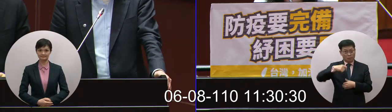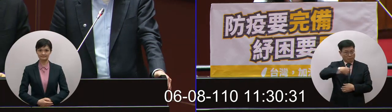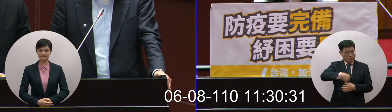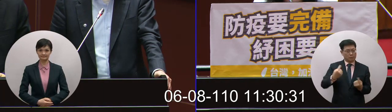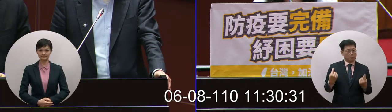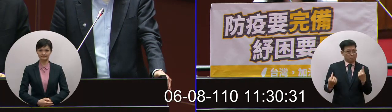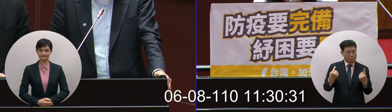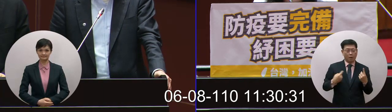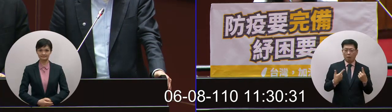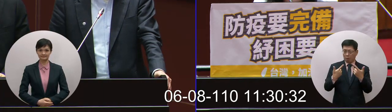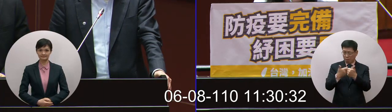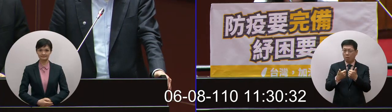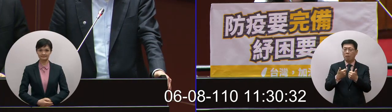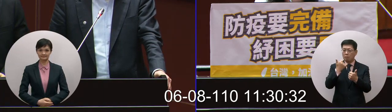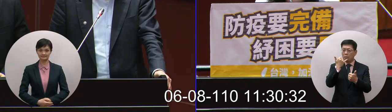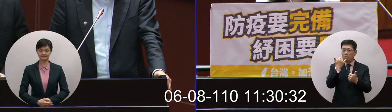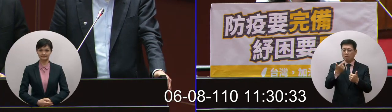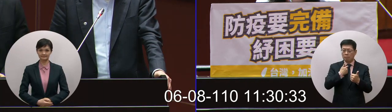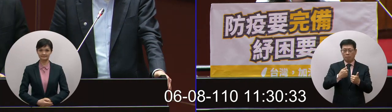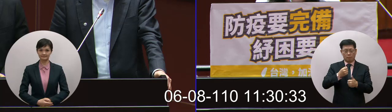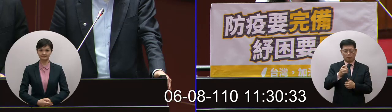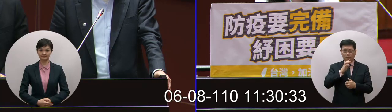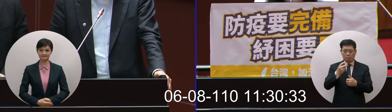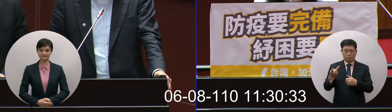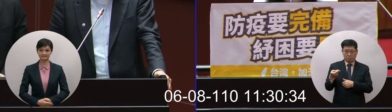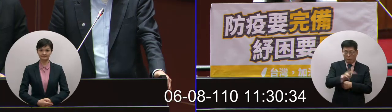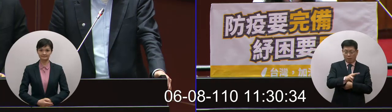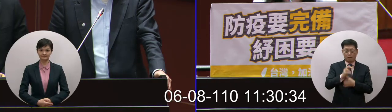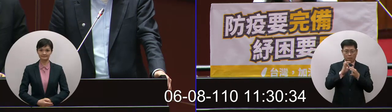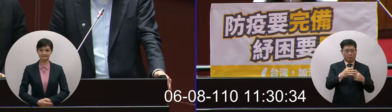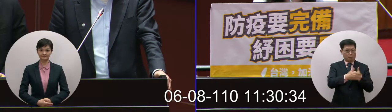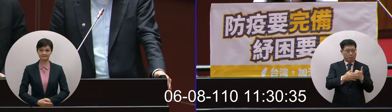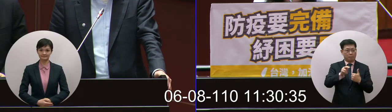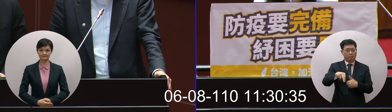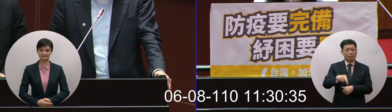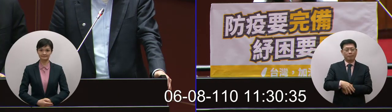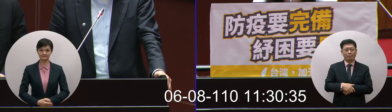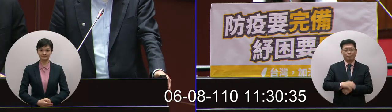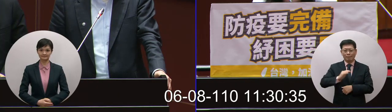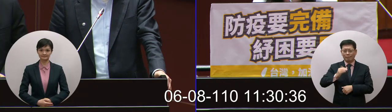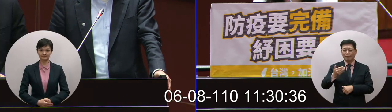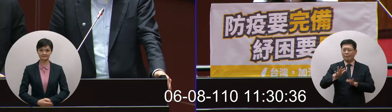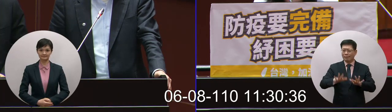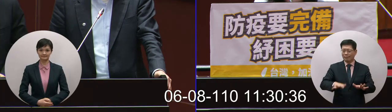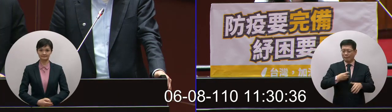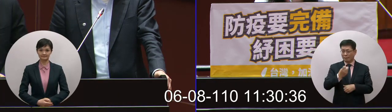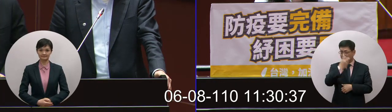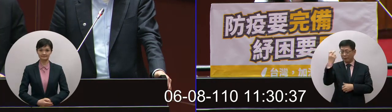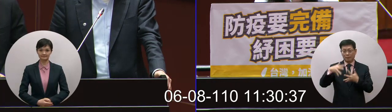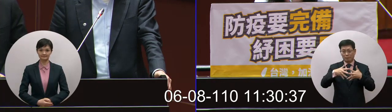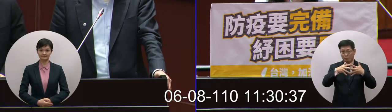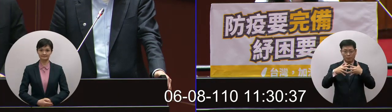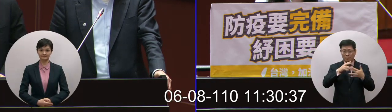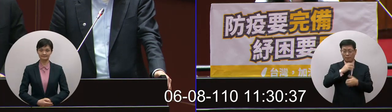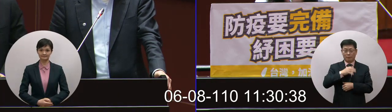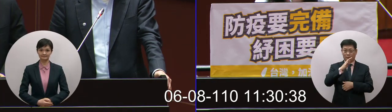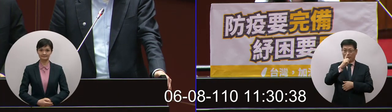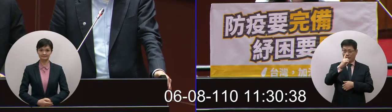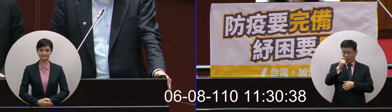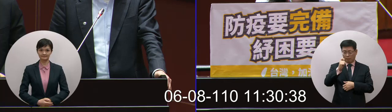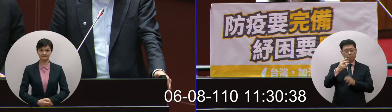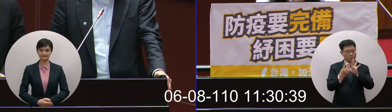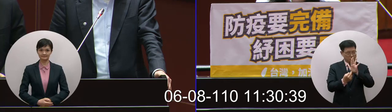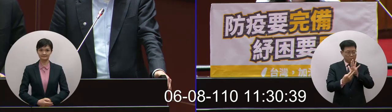较，其实是比较是可以进行这个免疫桥接试验来确保它的保护力的。但是呢，我们也看到说，美国 FDA 曾经指出来